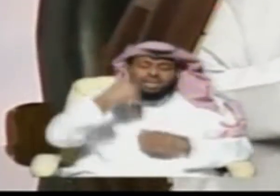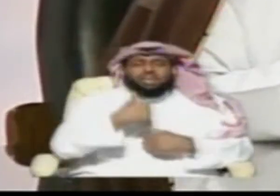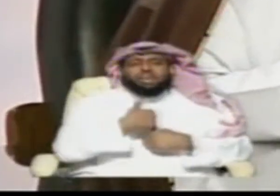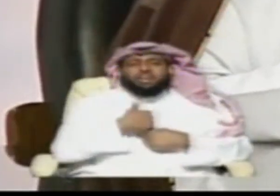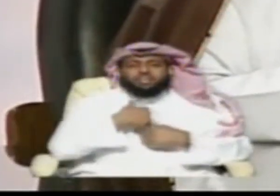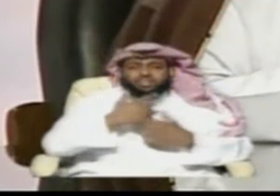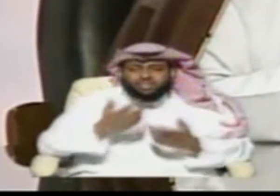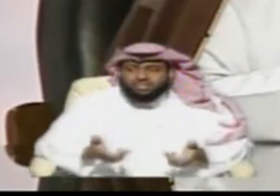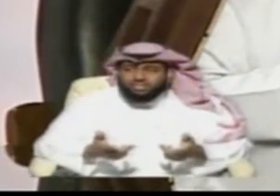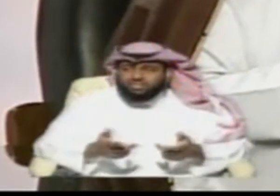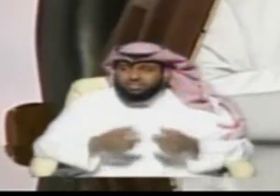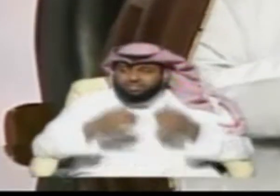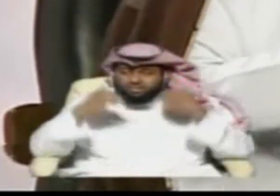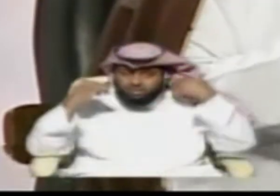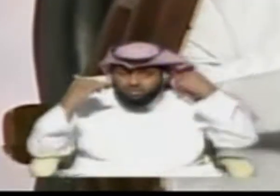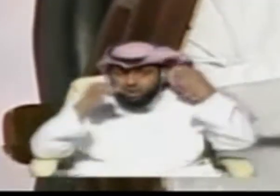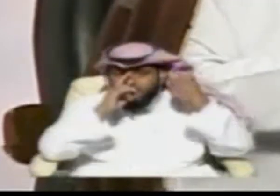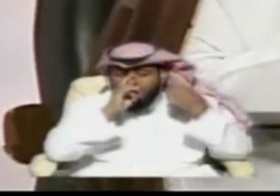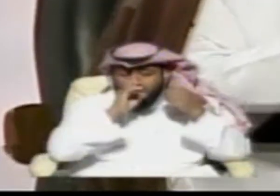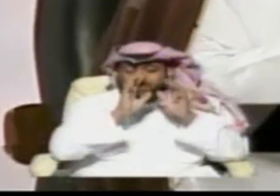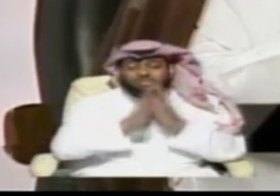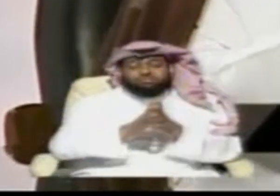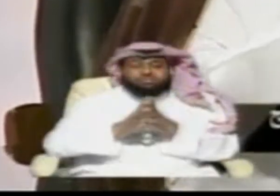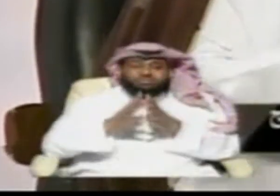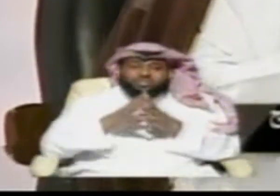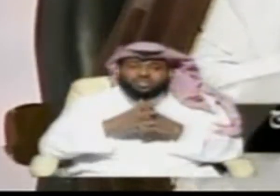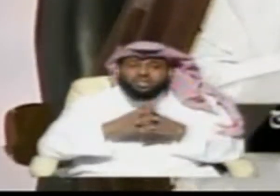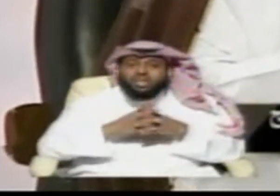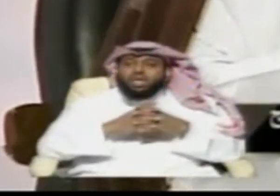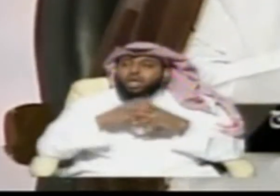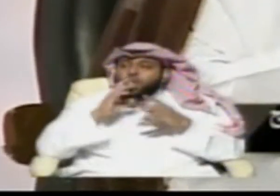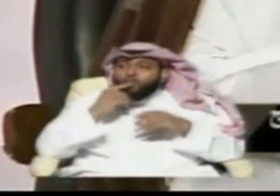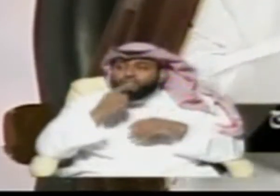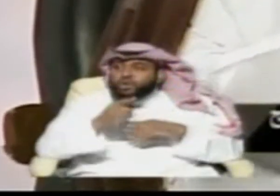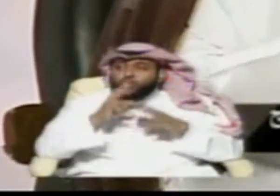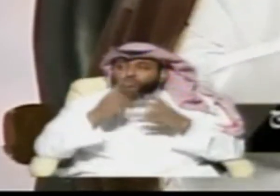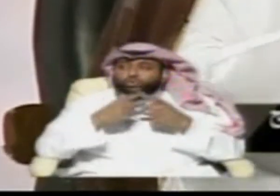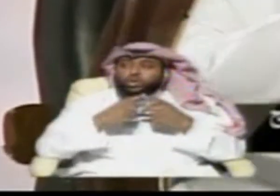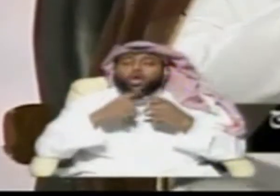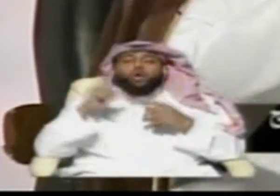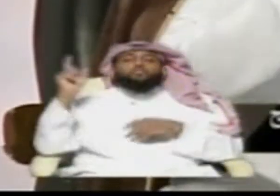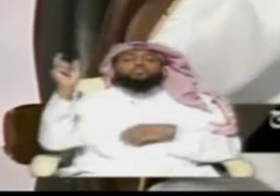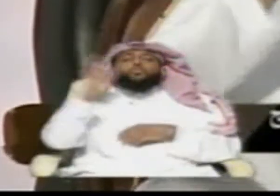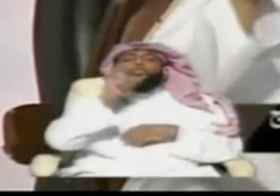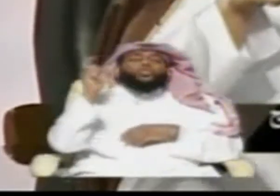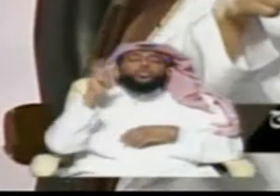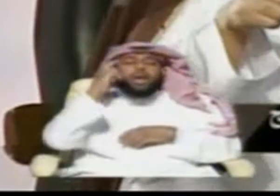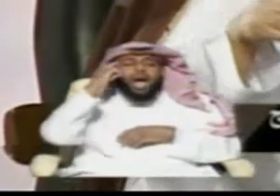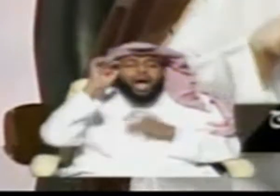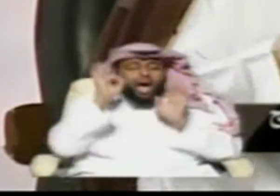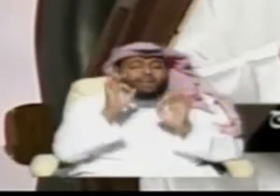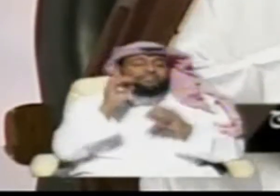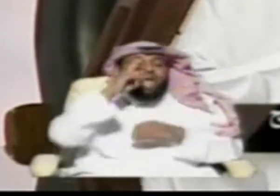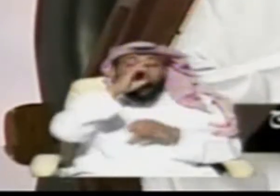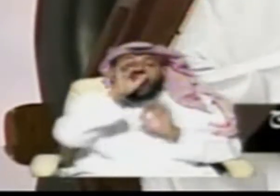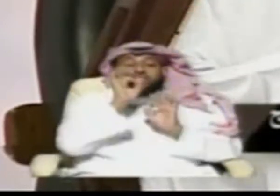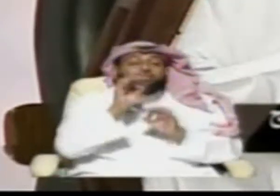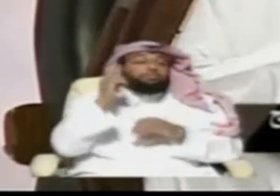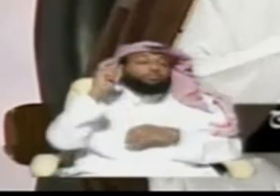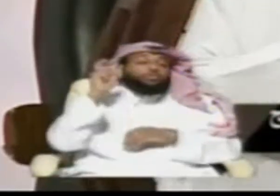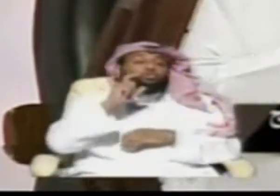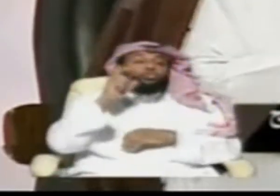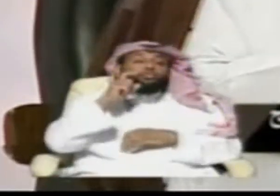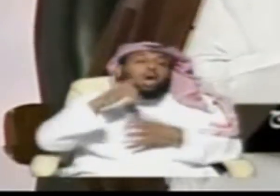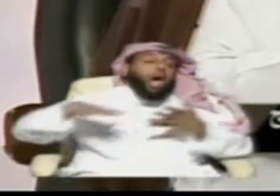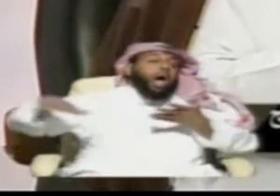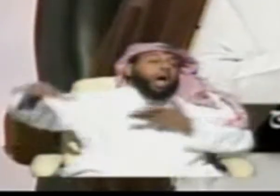جميعا مهددون. ليست القضية في بقعة محددة، نحن والأمة بجميع جهاتها مستهدفة.